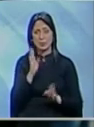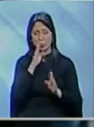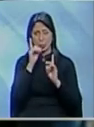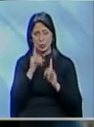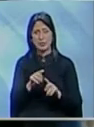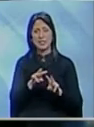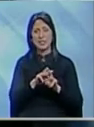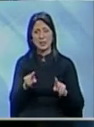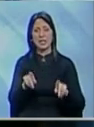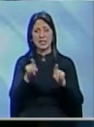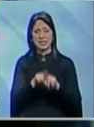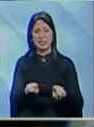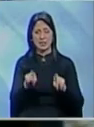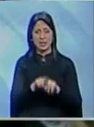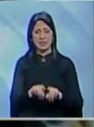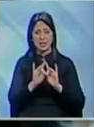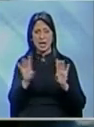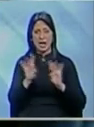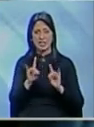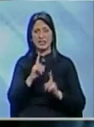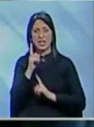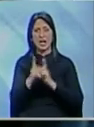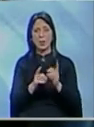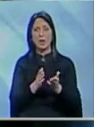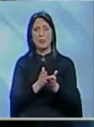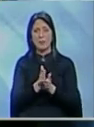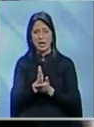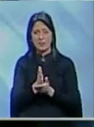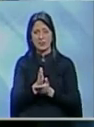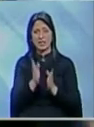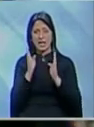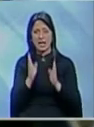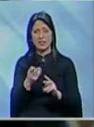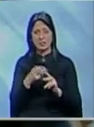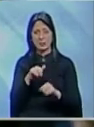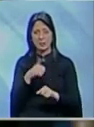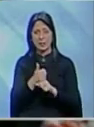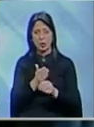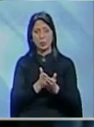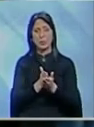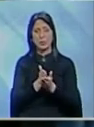ბუნებრივია სამინისტრო ისევ და ისევ გაცხადებული რეფორმის ფარგლებში განსაზღვრავს იმ პრიორიტეტულ მიმართულებებს.